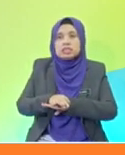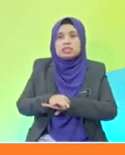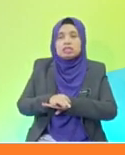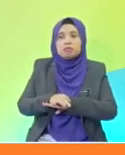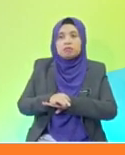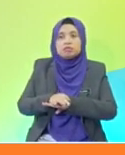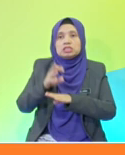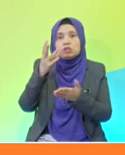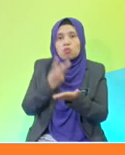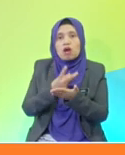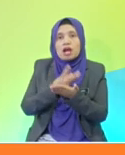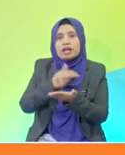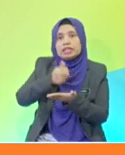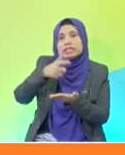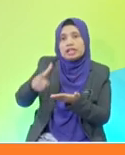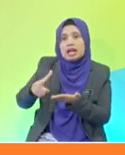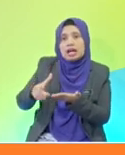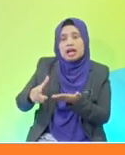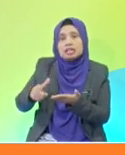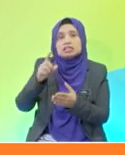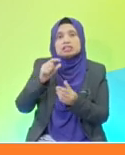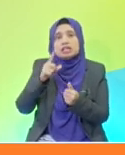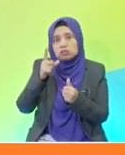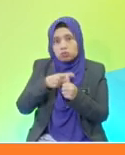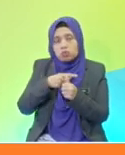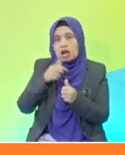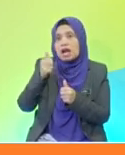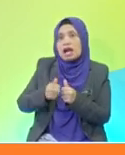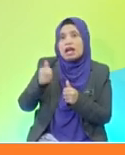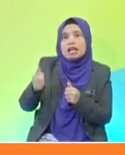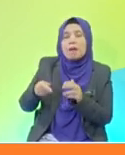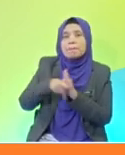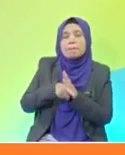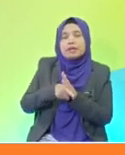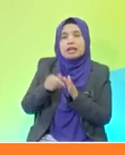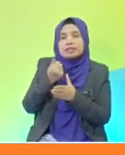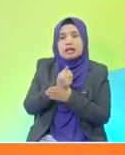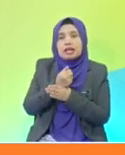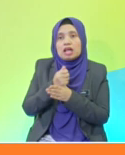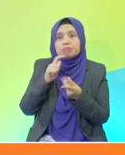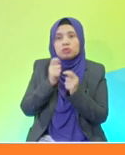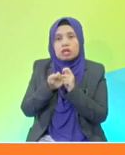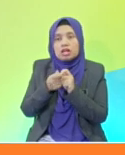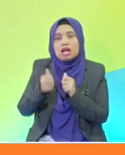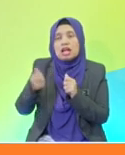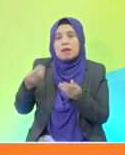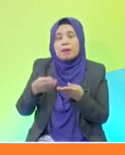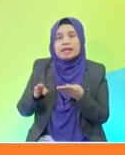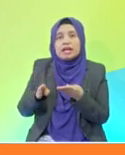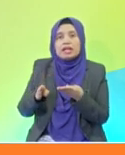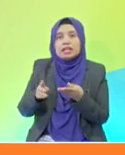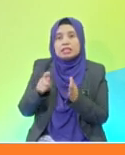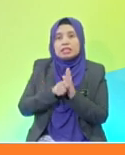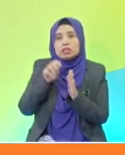keindahan yang pertama adalah alat perantara pertukaran pilih yang kedua anak bayaran tertunda pilihan yang